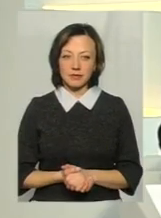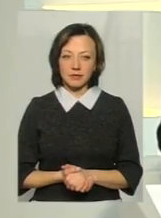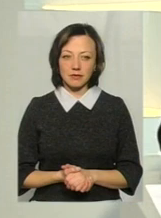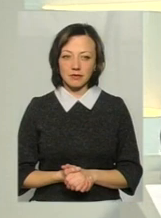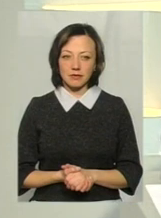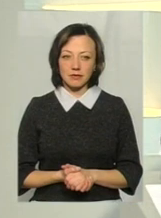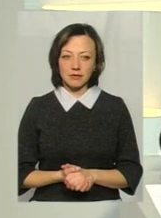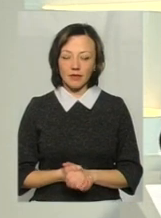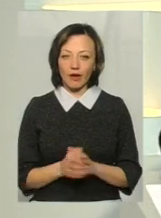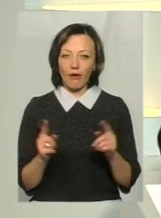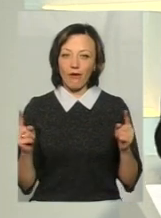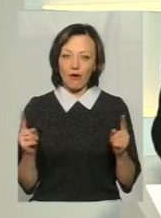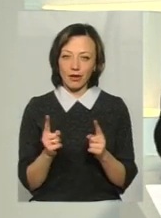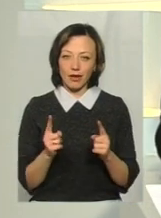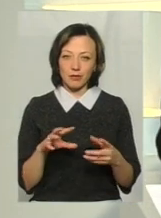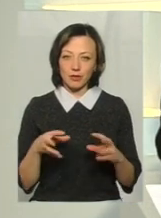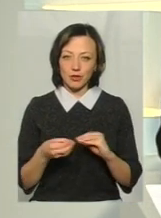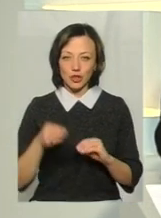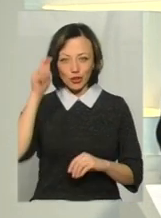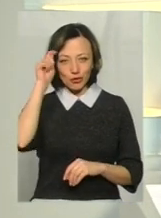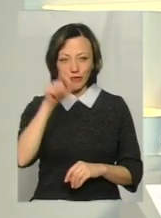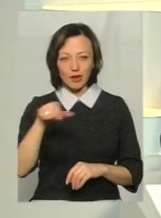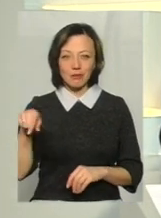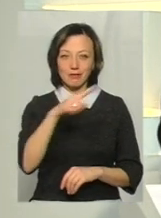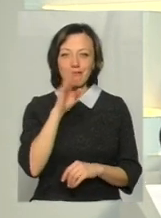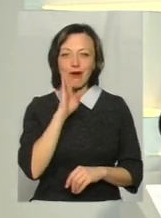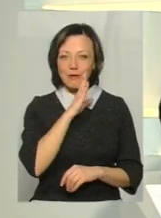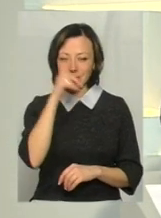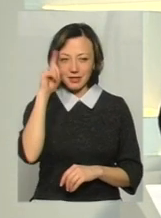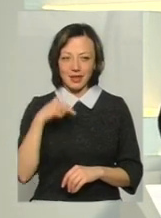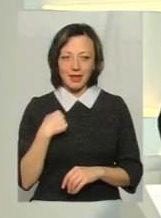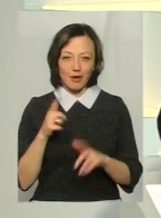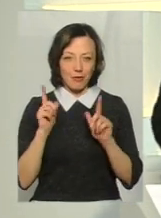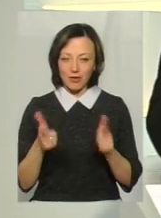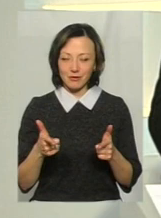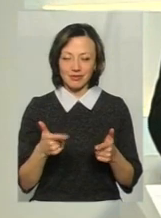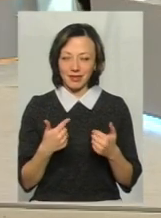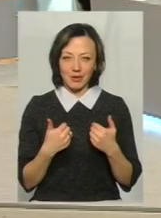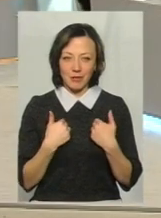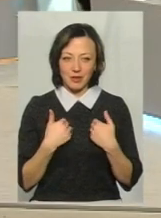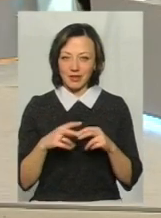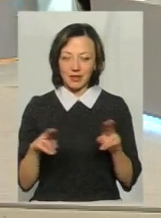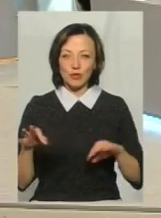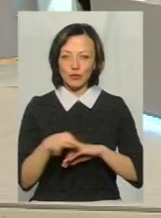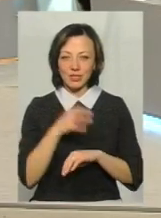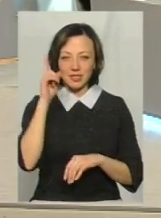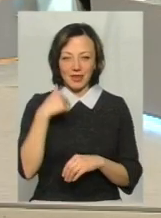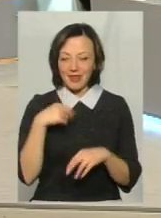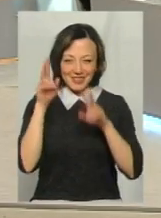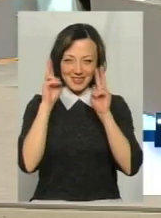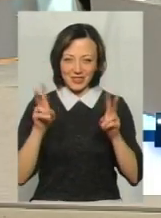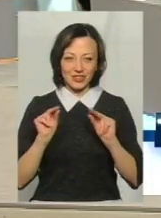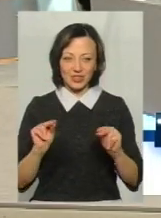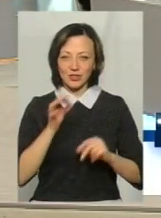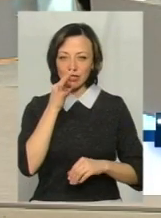Ну, коротенько підсумували там. Чоловіки казали, мама знає. Ну, я з ними погоджуюсь солідарно, тому що в мене так само. Дружина знає, я не знаю,